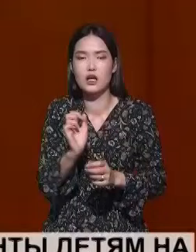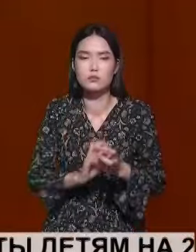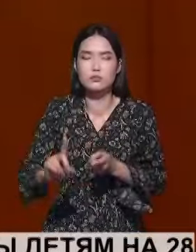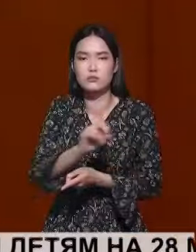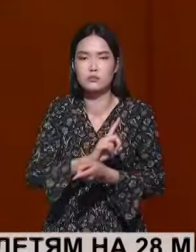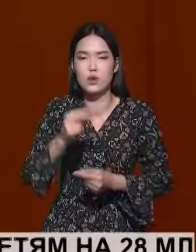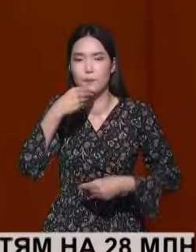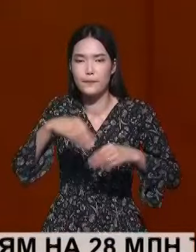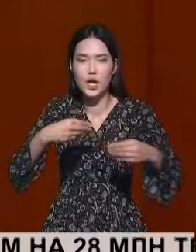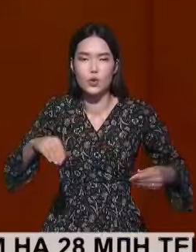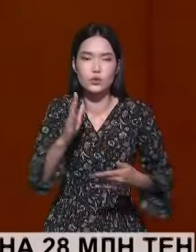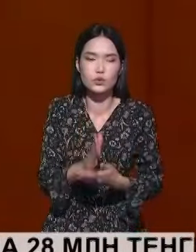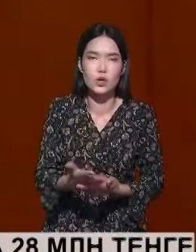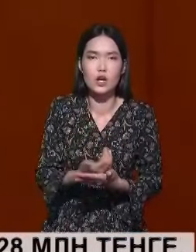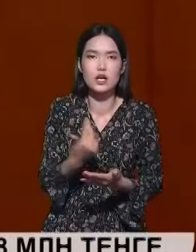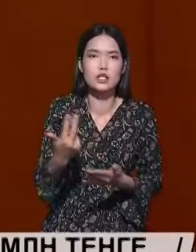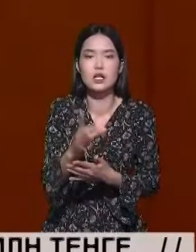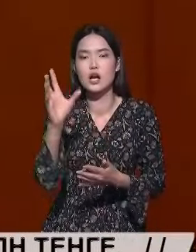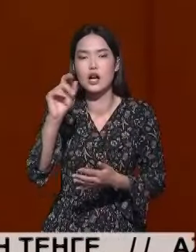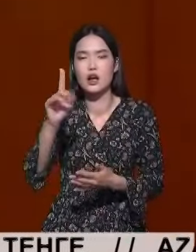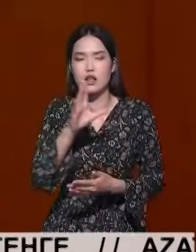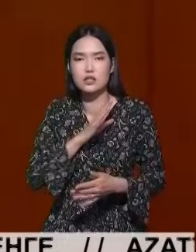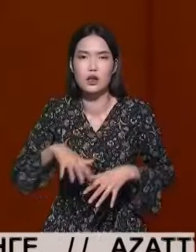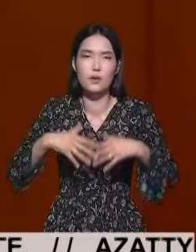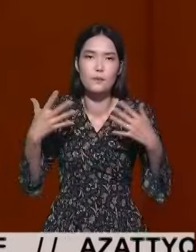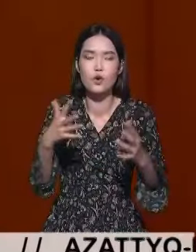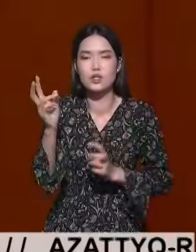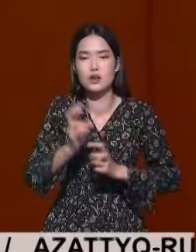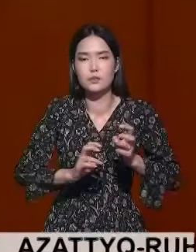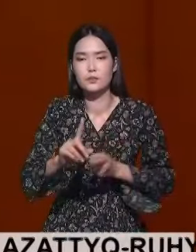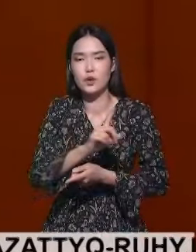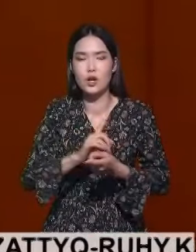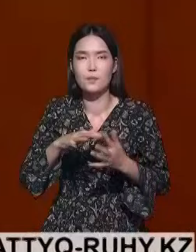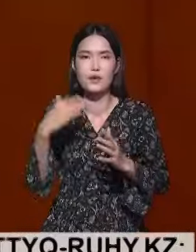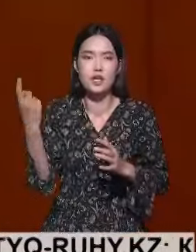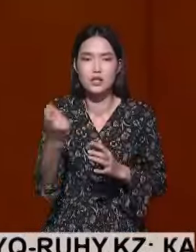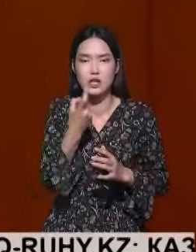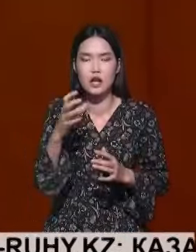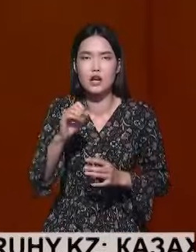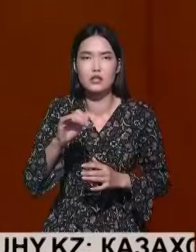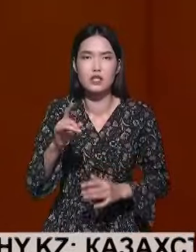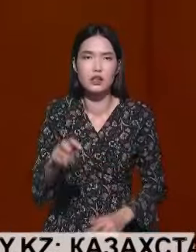продукции в 1,4 раза и также повысить долю переработки сельхозпродукции АПК.